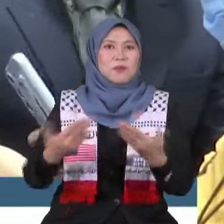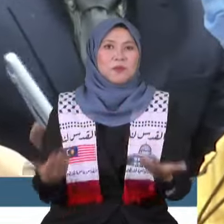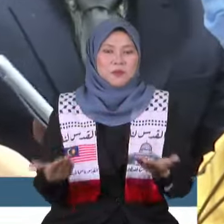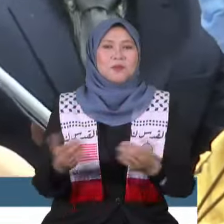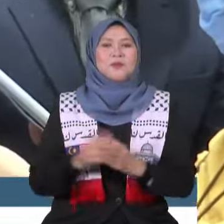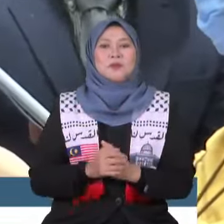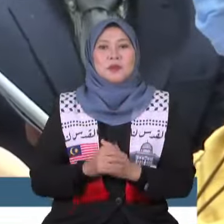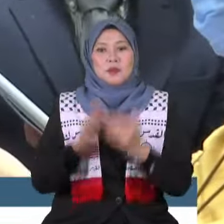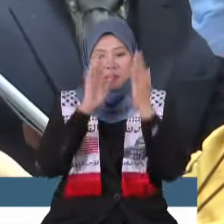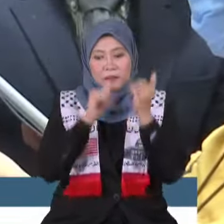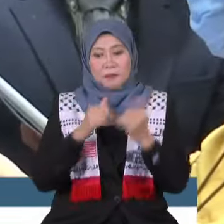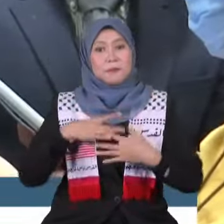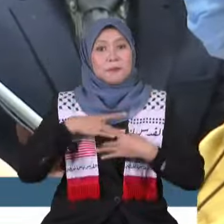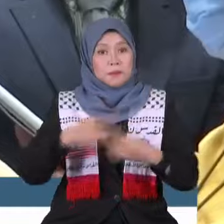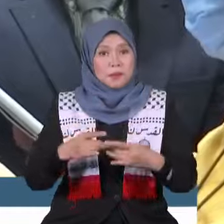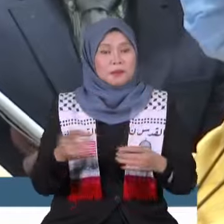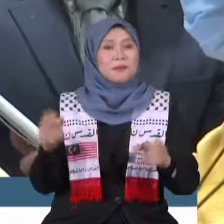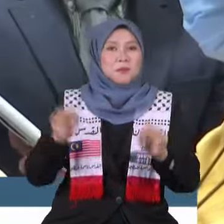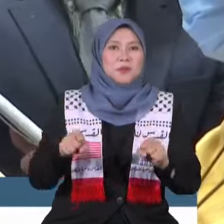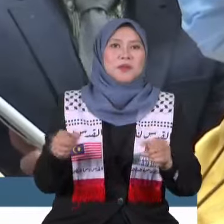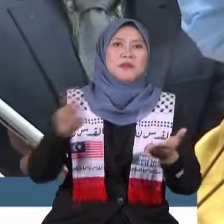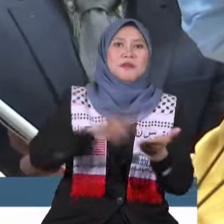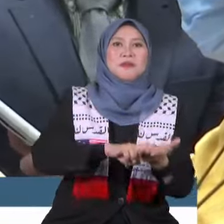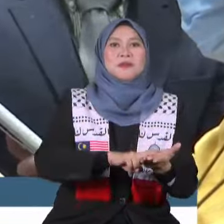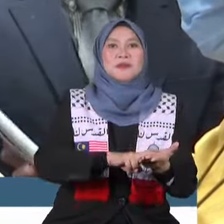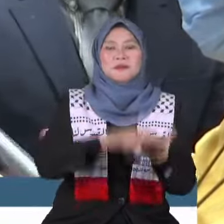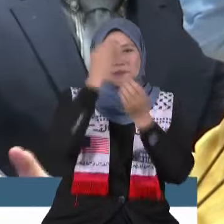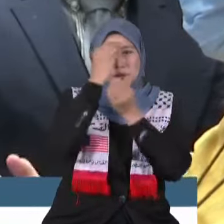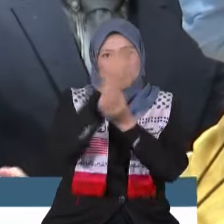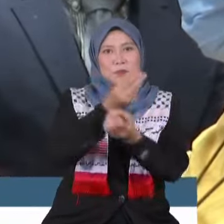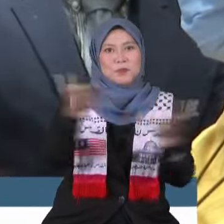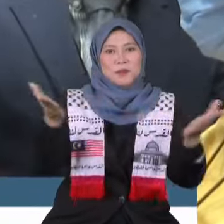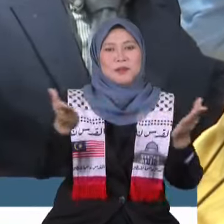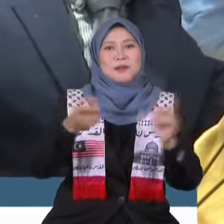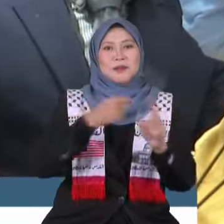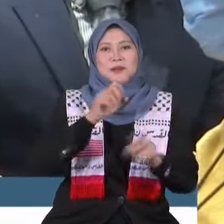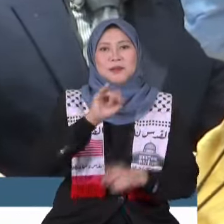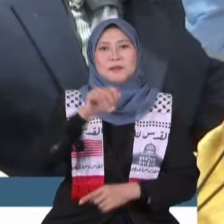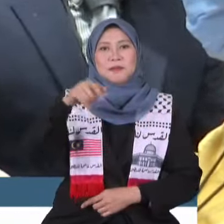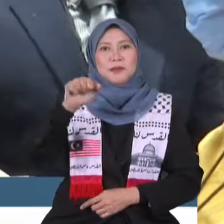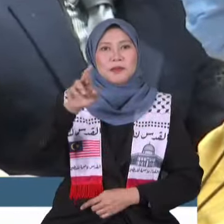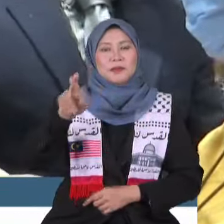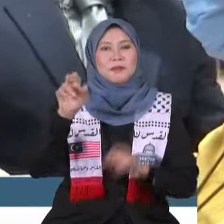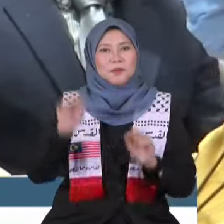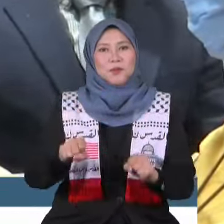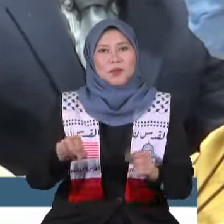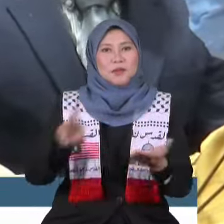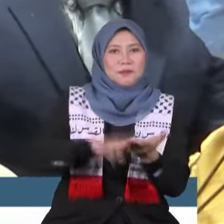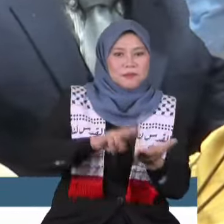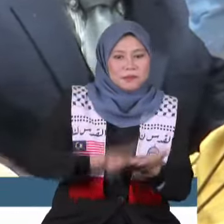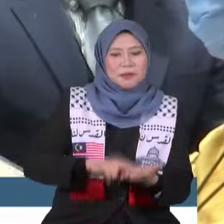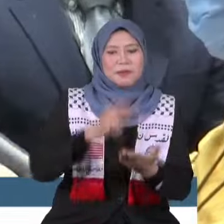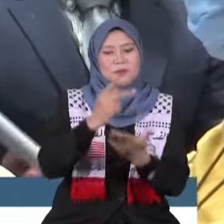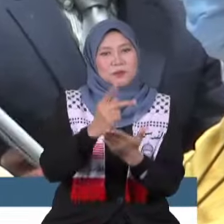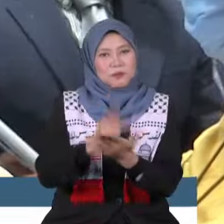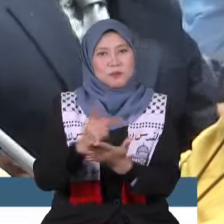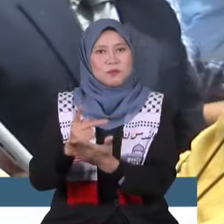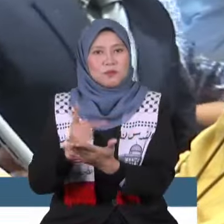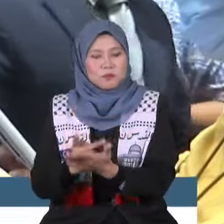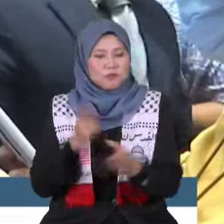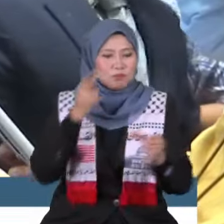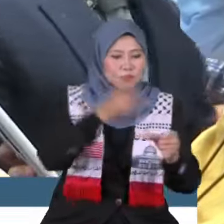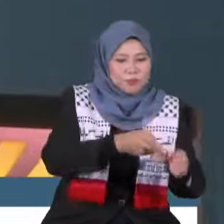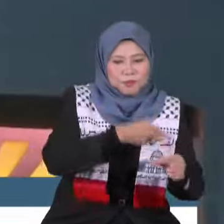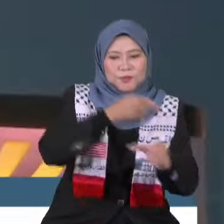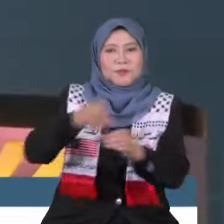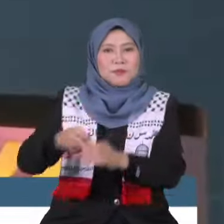bahawa untuk mereka yang berminat, bolehlah ikutlah pengumuman yang akan dibuat oleh ITA supaya boleh sign up untuk khusus-khusus yang mereka rasa